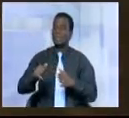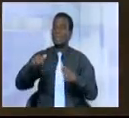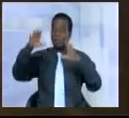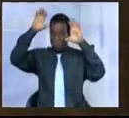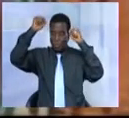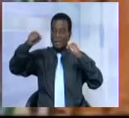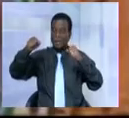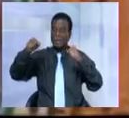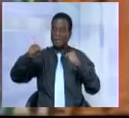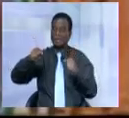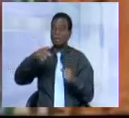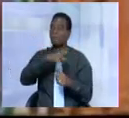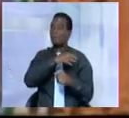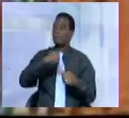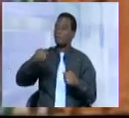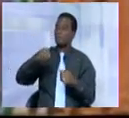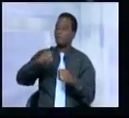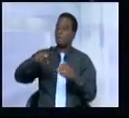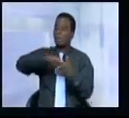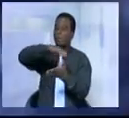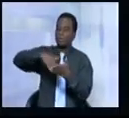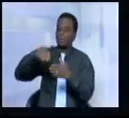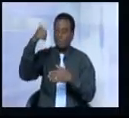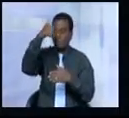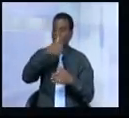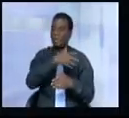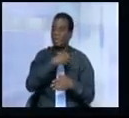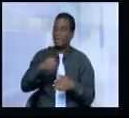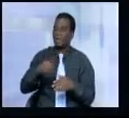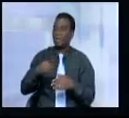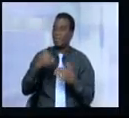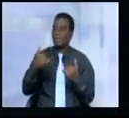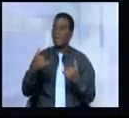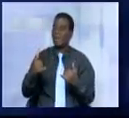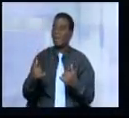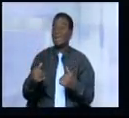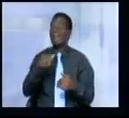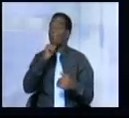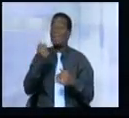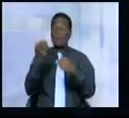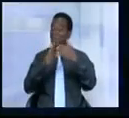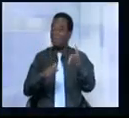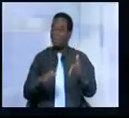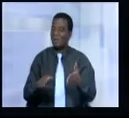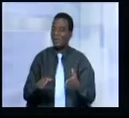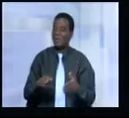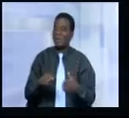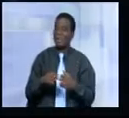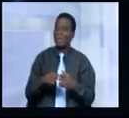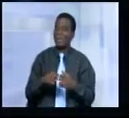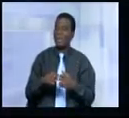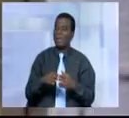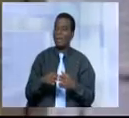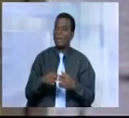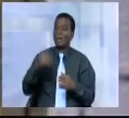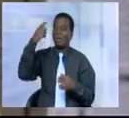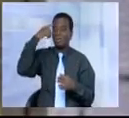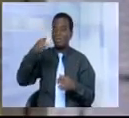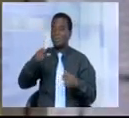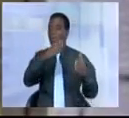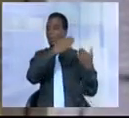apparition publique depuis 9 mois. C'était à l'occasion de l'inauguration d'une galerie de peinture à La Havane. Pour le leader Maximo, qui